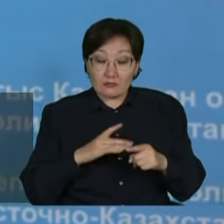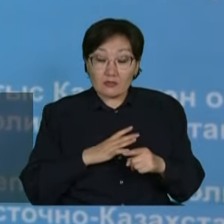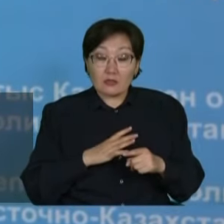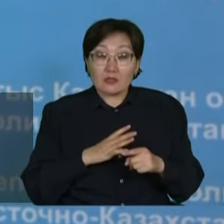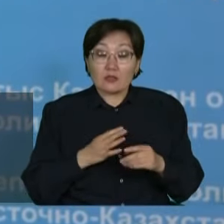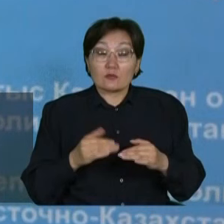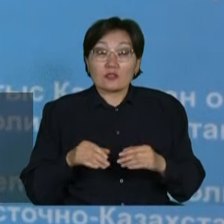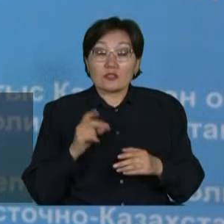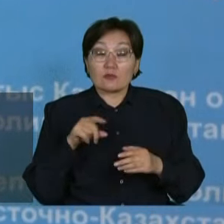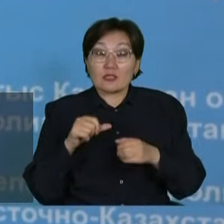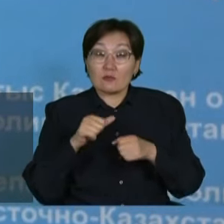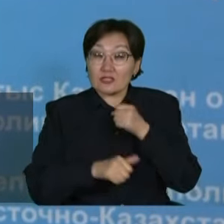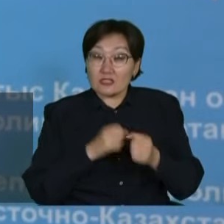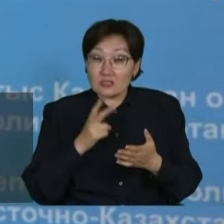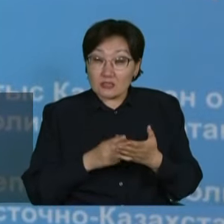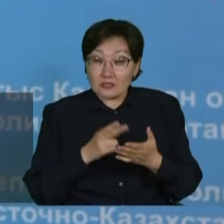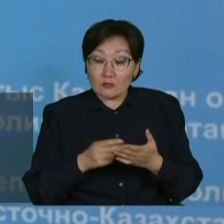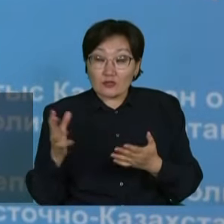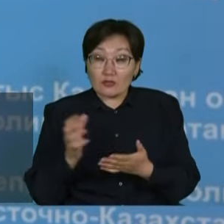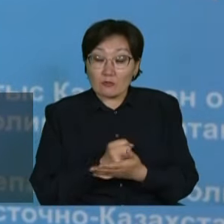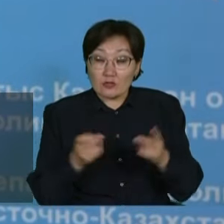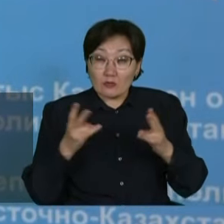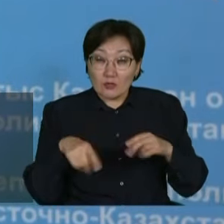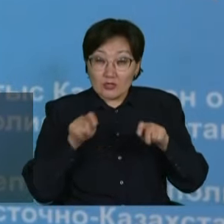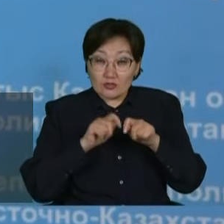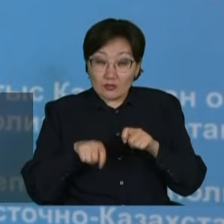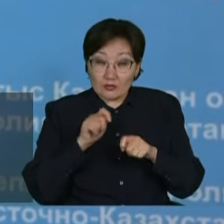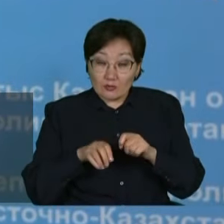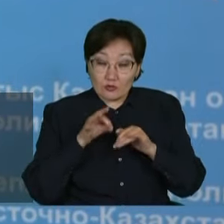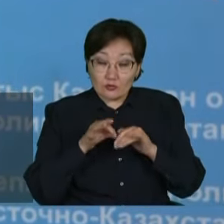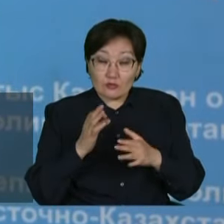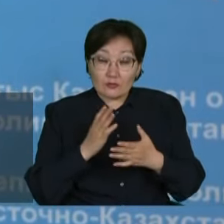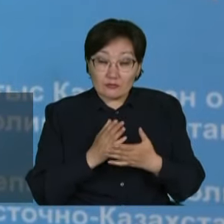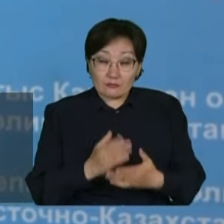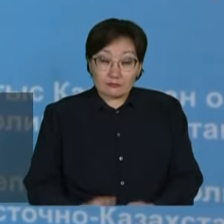алынды. Заттай дәлелдемелер алынып, қажетті сараптамалар тағайындалды.